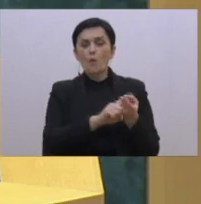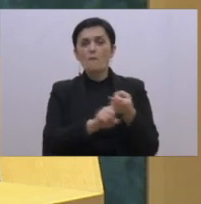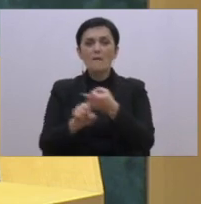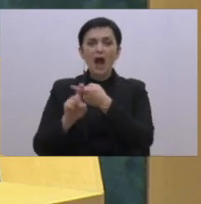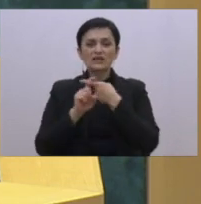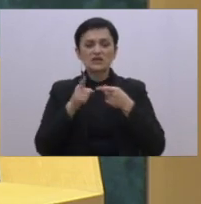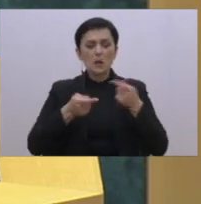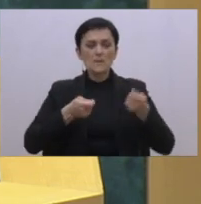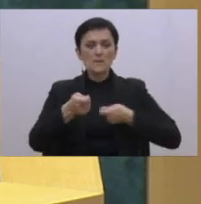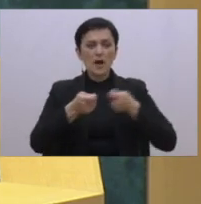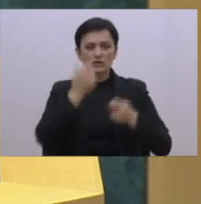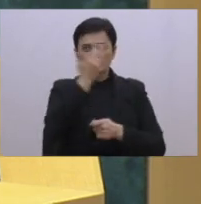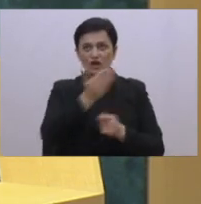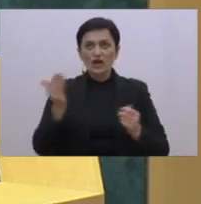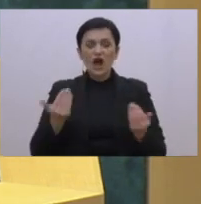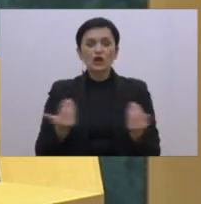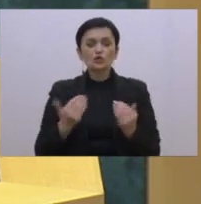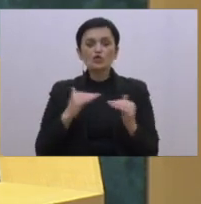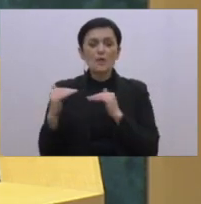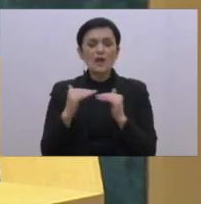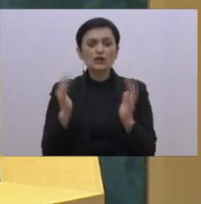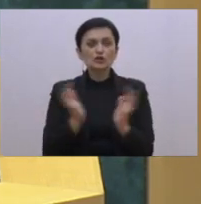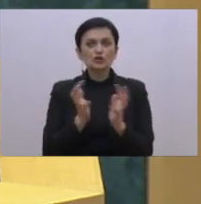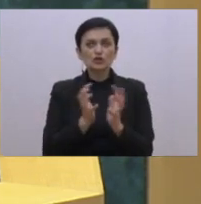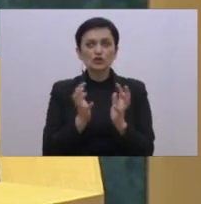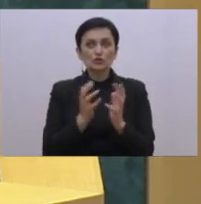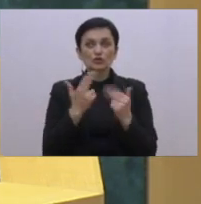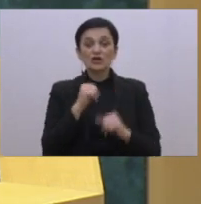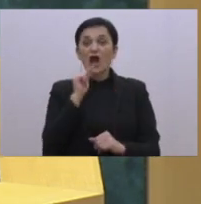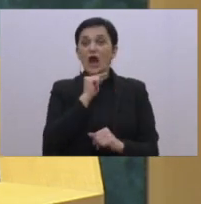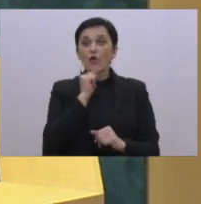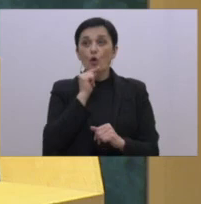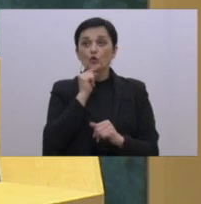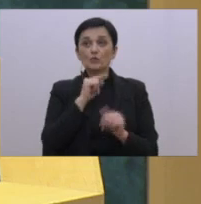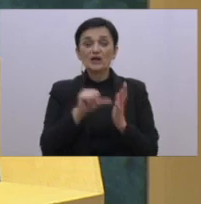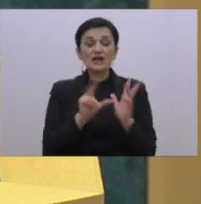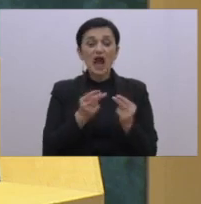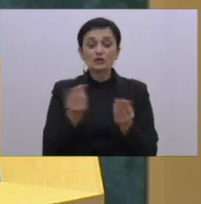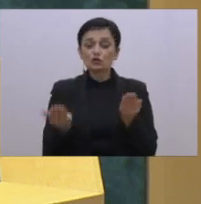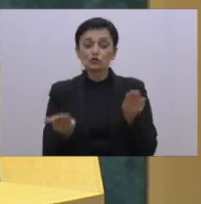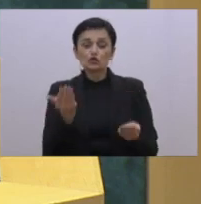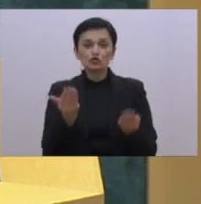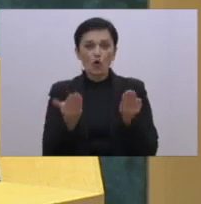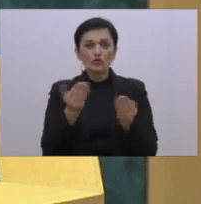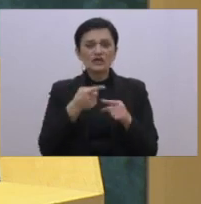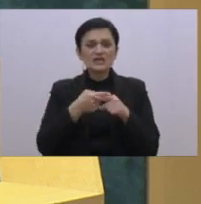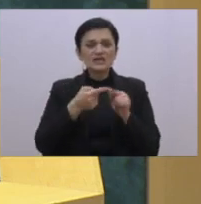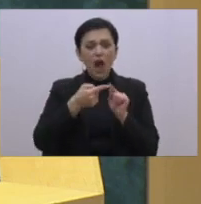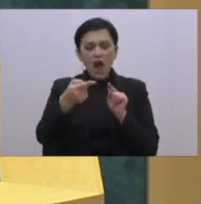მართვა, ხალხის სიცოცხლის მაქსიმალურ შენარჩუნებასა და ეკონომიკის გადარჩენას შორის დანის პირზე